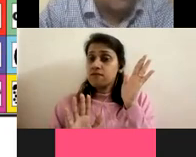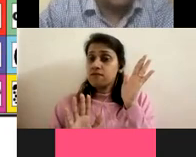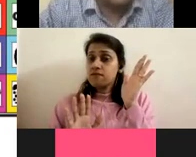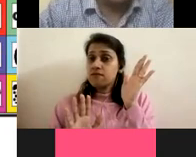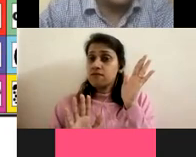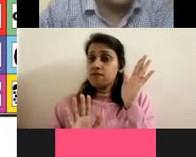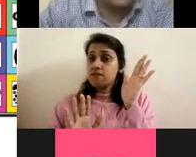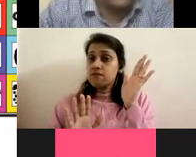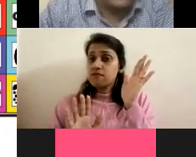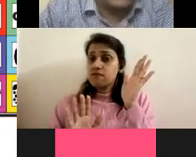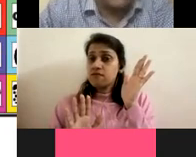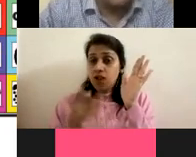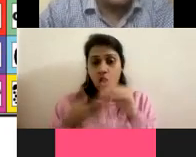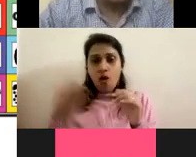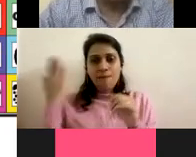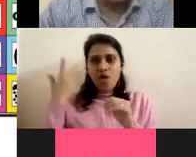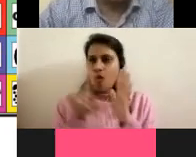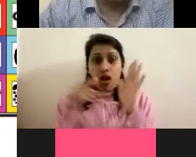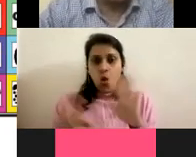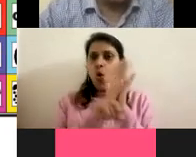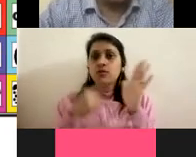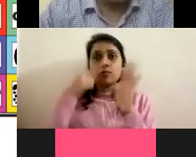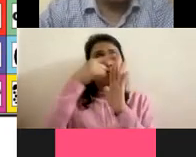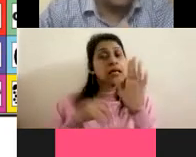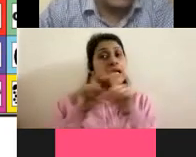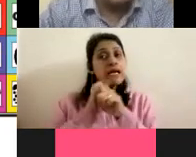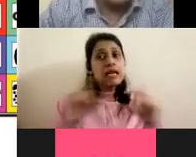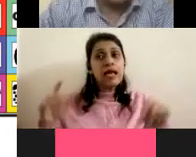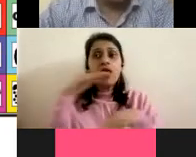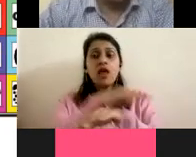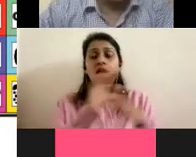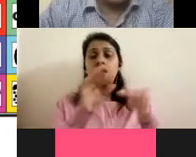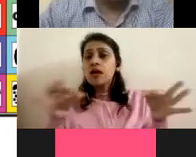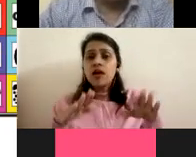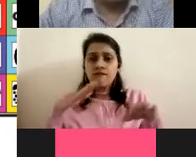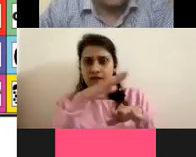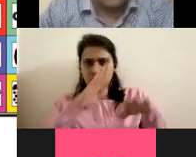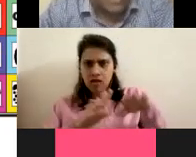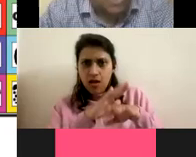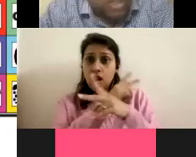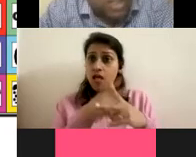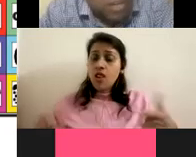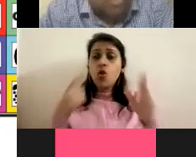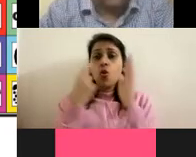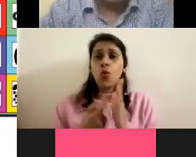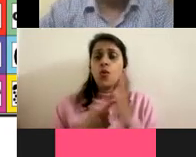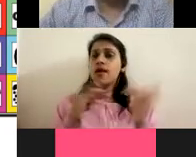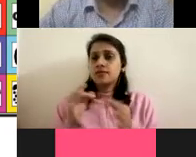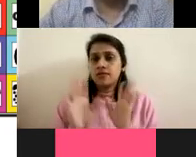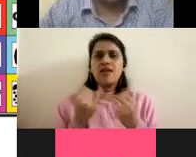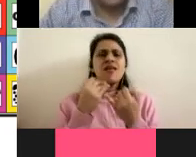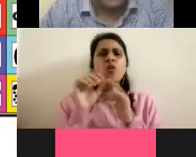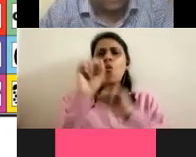टू पुट दिस इन प्लेस, बट दैट अलोन डज नॉट मेक इज नॉट एनेबलमेंट. आपको बेस्ड ऑन द इंडिविजुअल